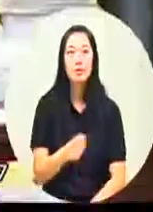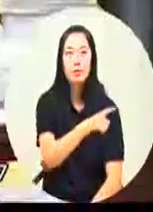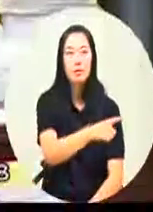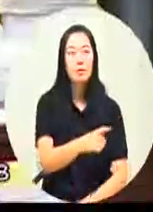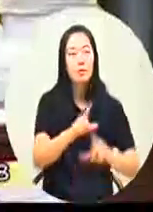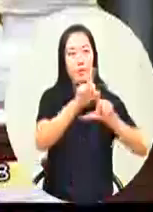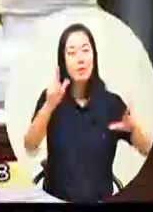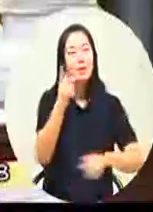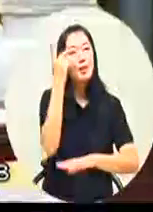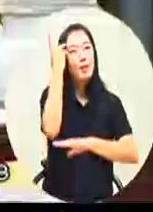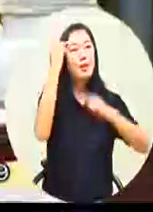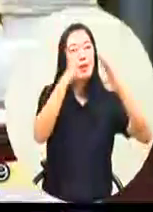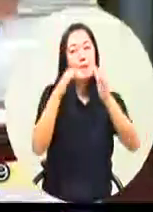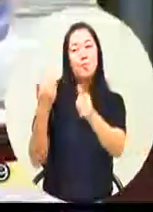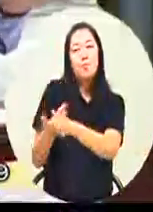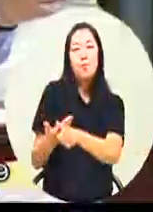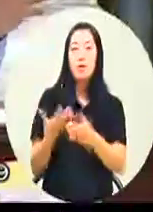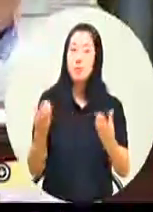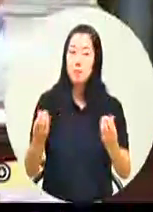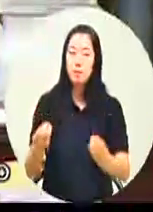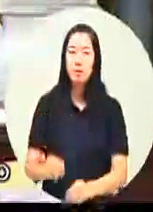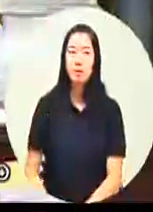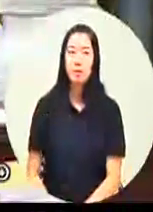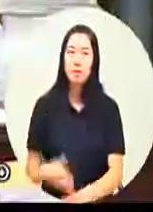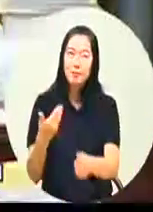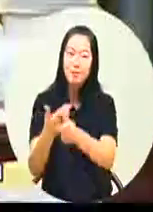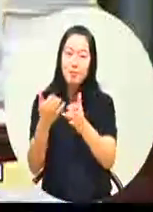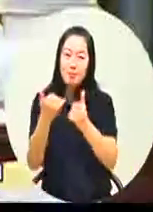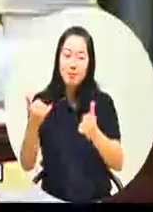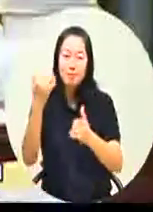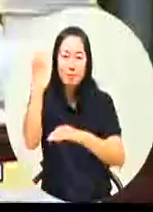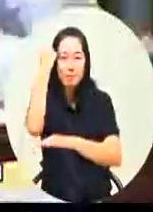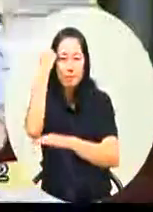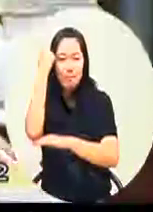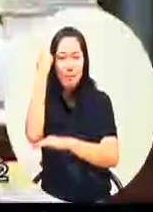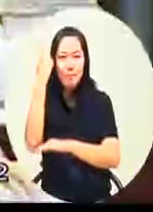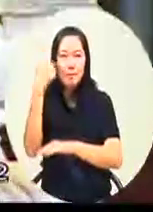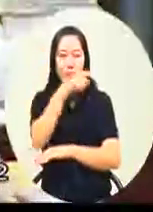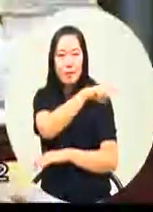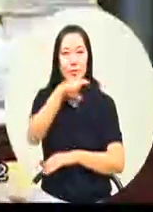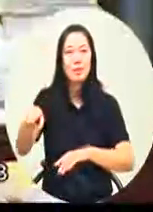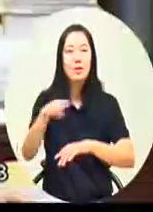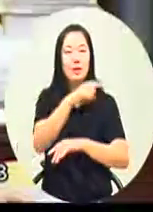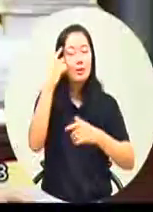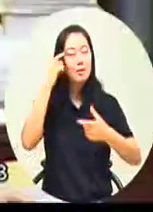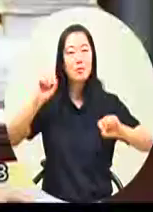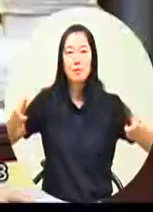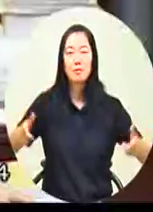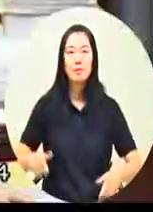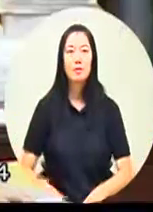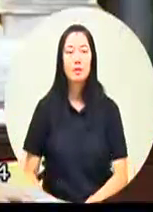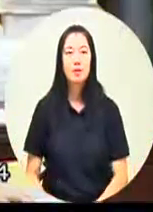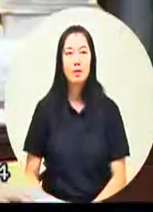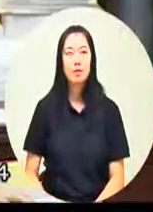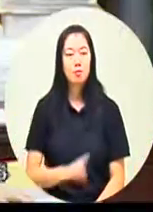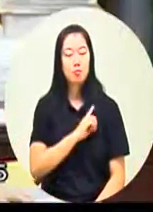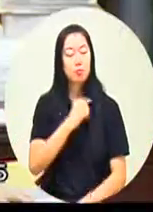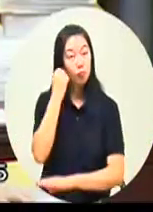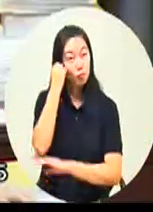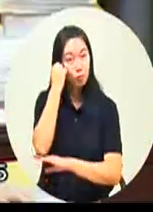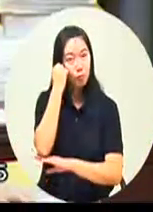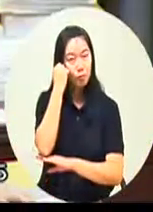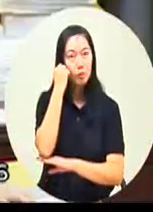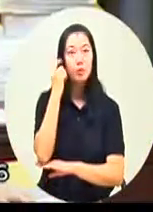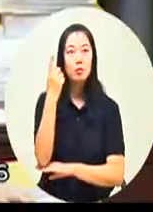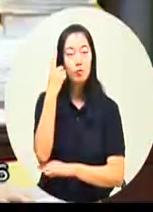以提供的，那大饭店能提供的呢，民宿也没办法提供，所以它是两个市场，哦，本来我想不到，啊，自己住过走过一